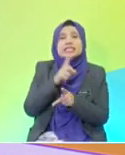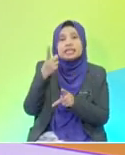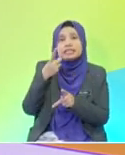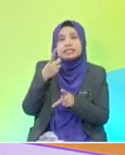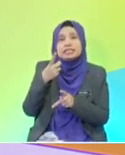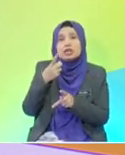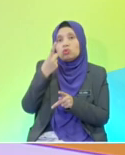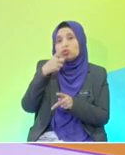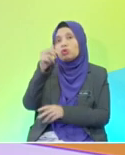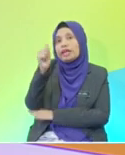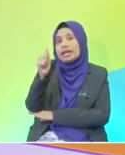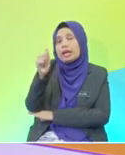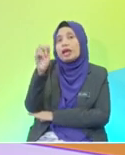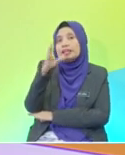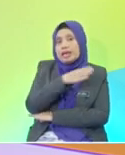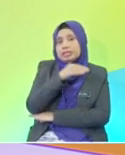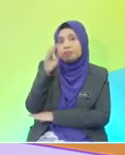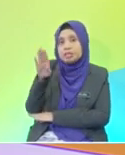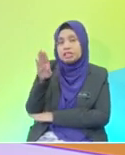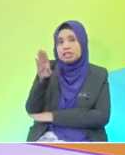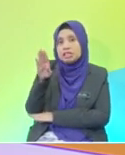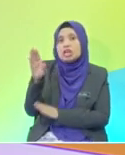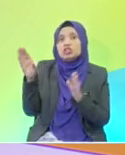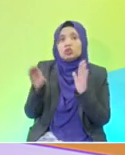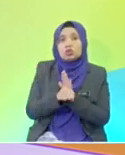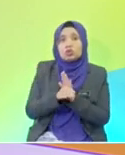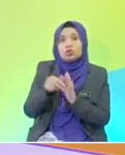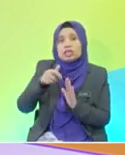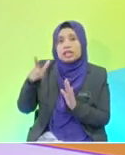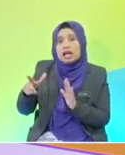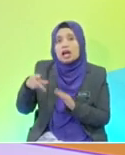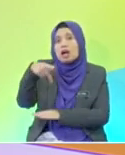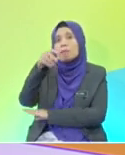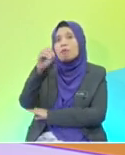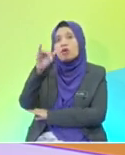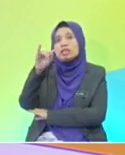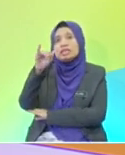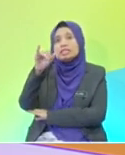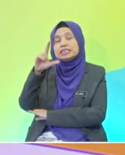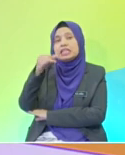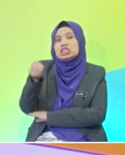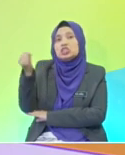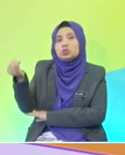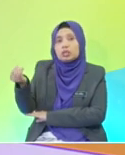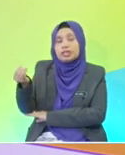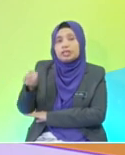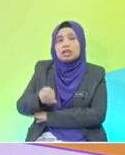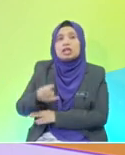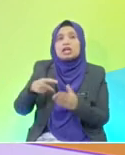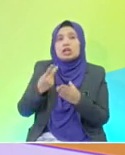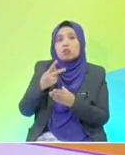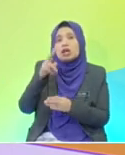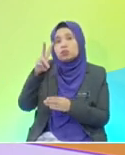keluar untuk untuk E dan b manakala contoh ialah polisi insulin kebakaran pilihan yang kedua juga keluar